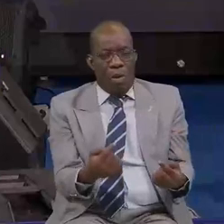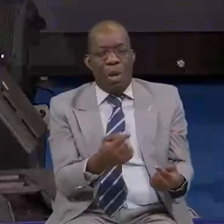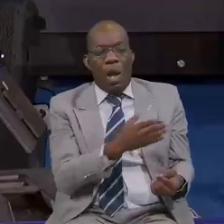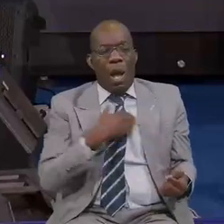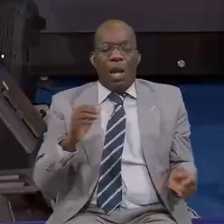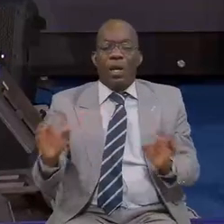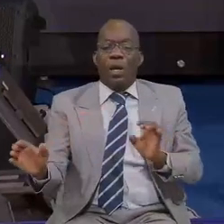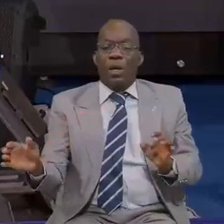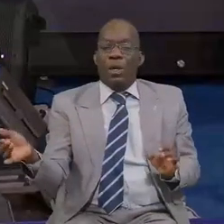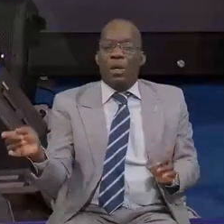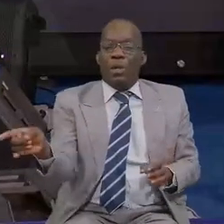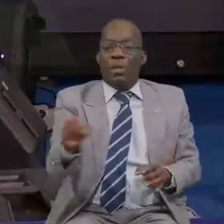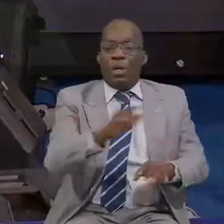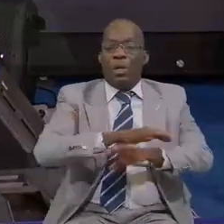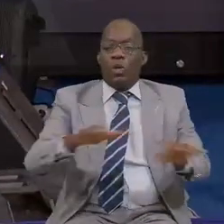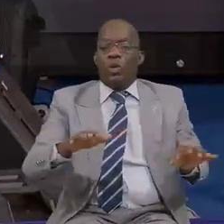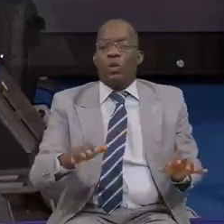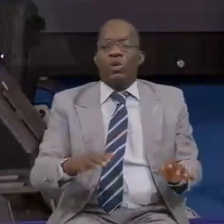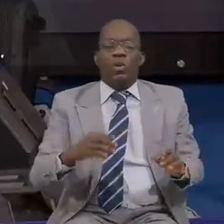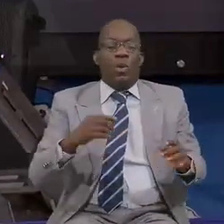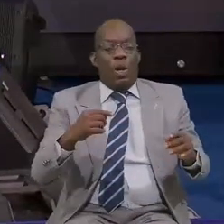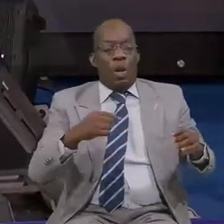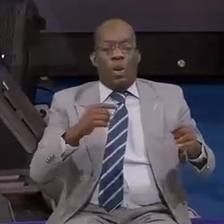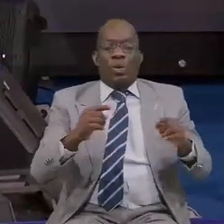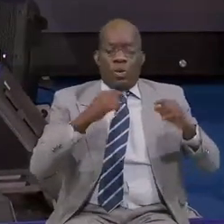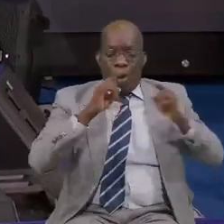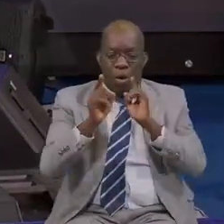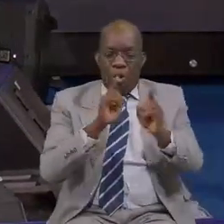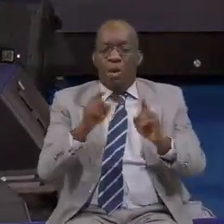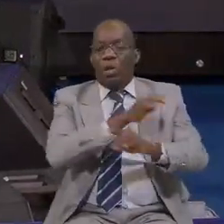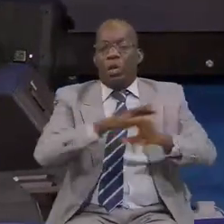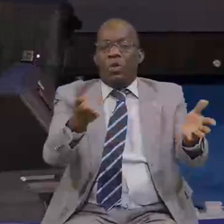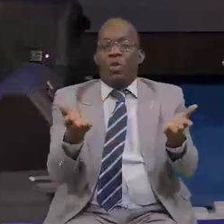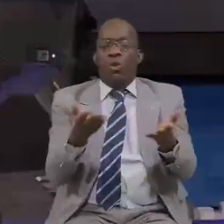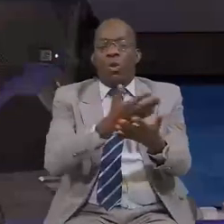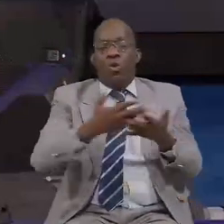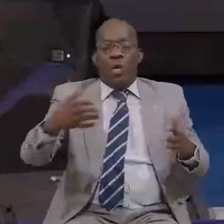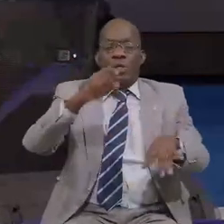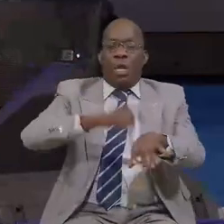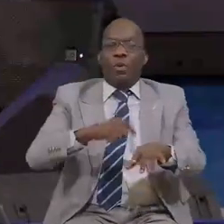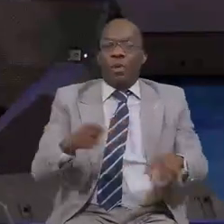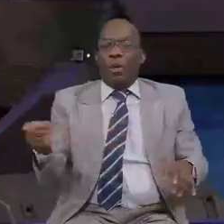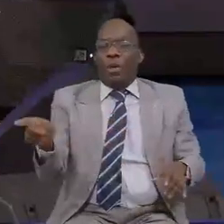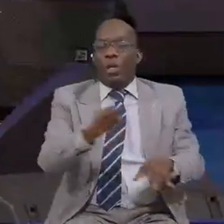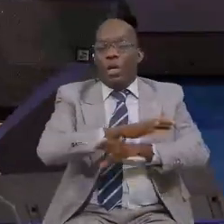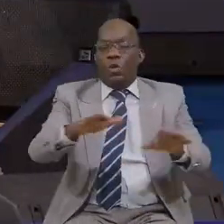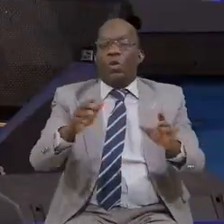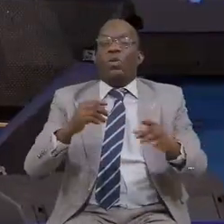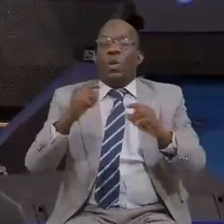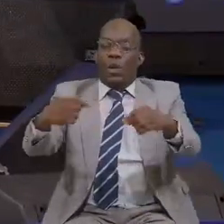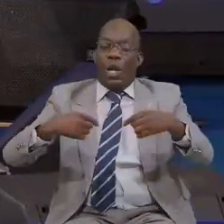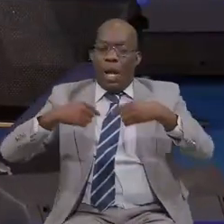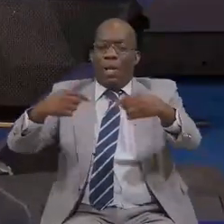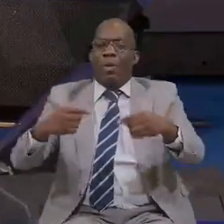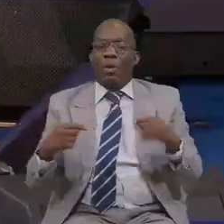Et il ne vacille pas, il ne tarde pas, il ne traîne pas les pas, il n'argumente pas.